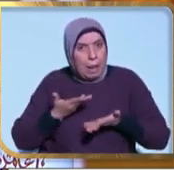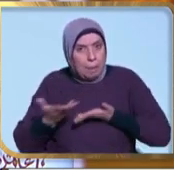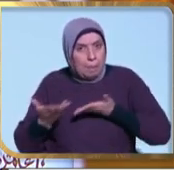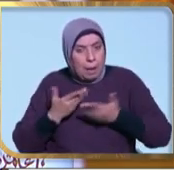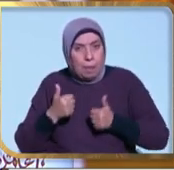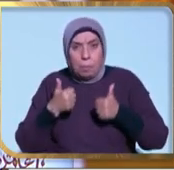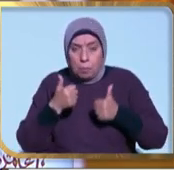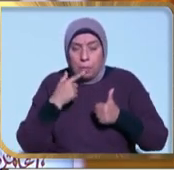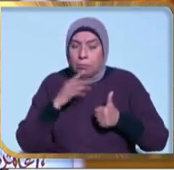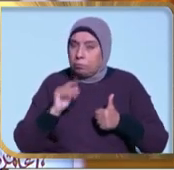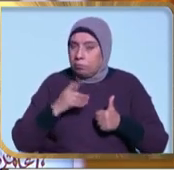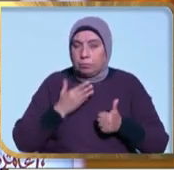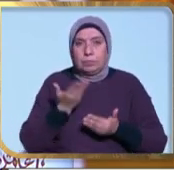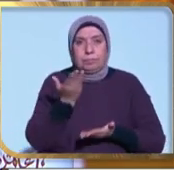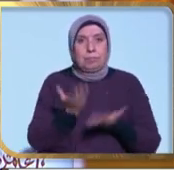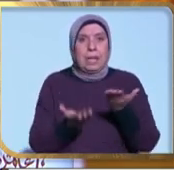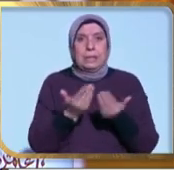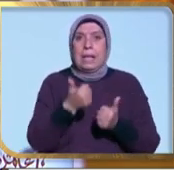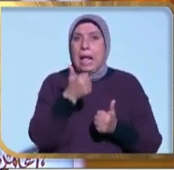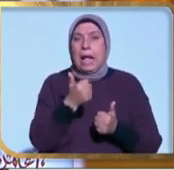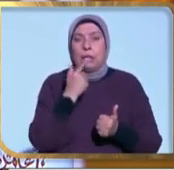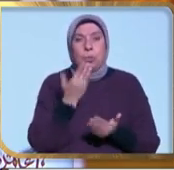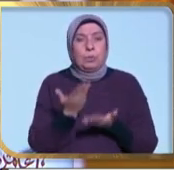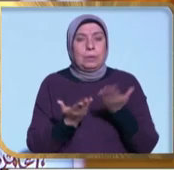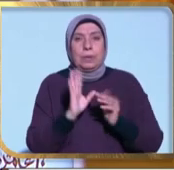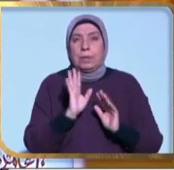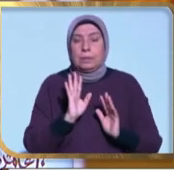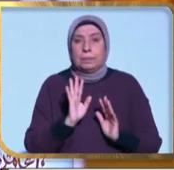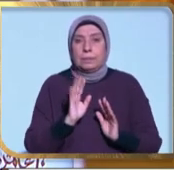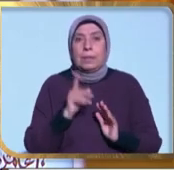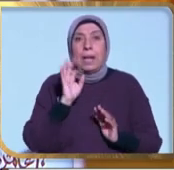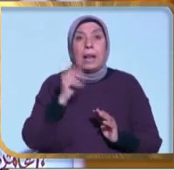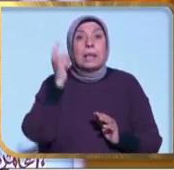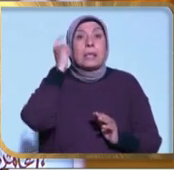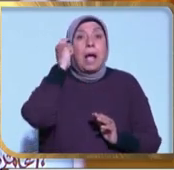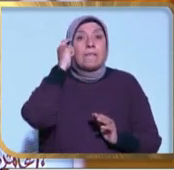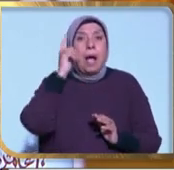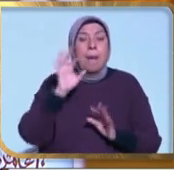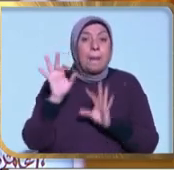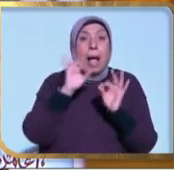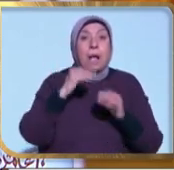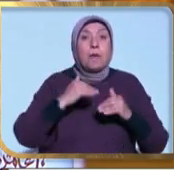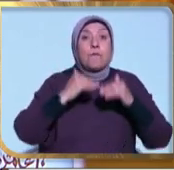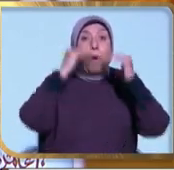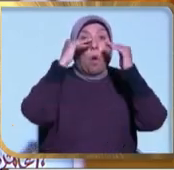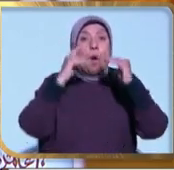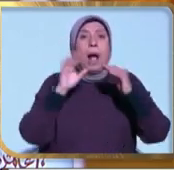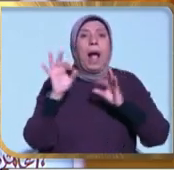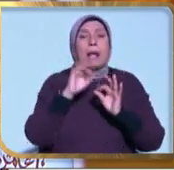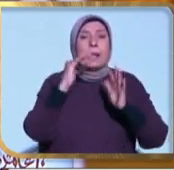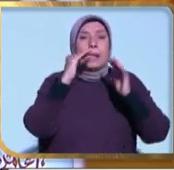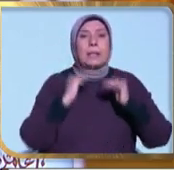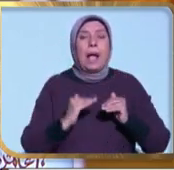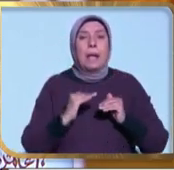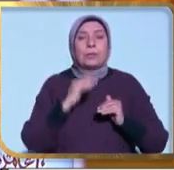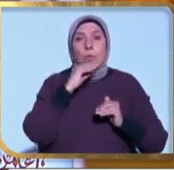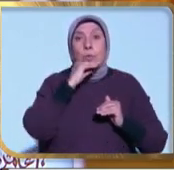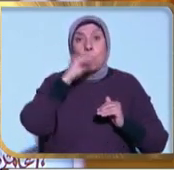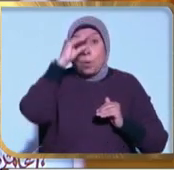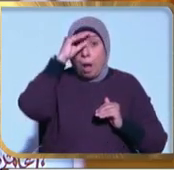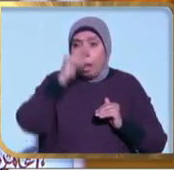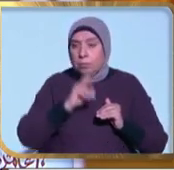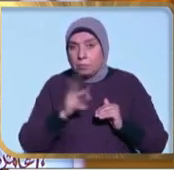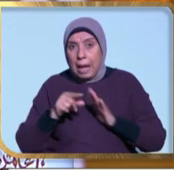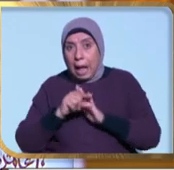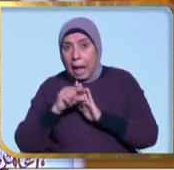كويسين معاهم فيبقى انا افهم الايه دي في سياق هذا المعنى العام في القران انه الود ده مطلوب مع من